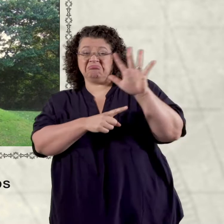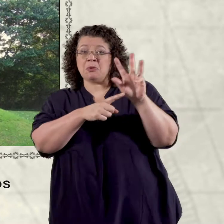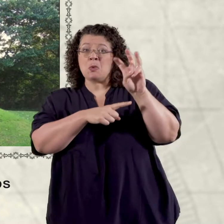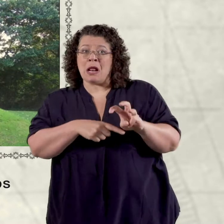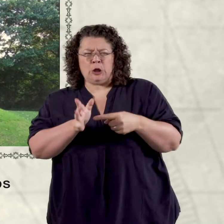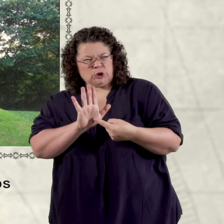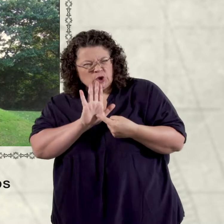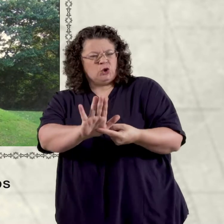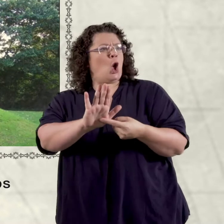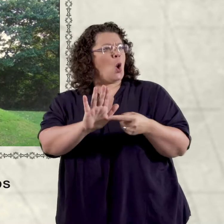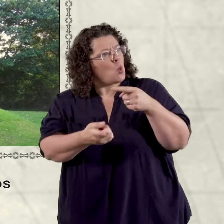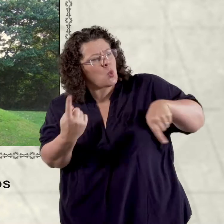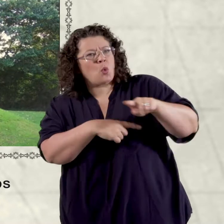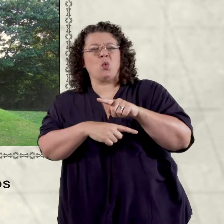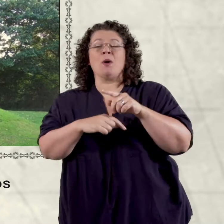frwydr ar ben.